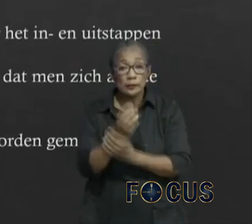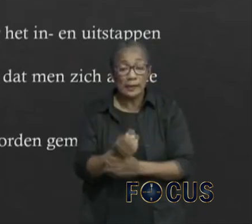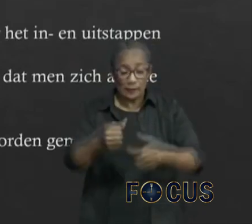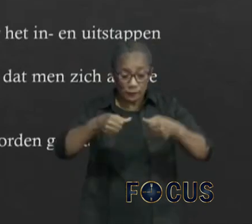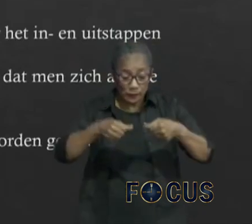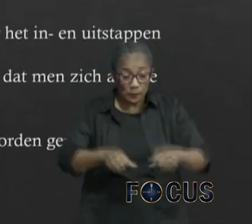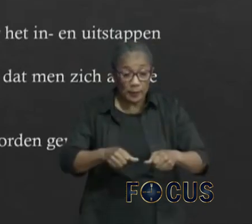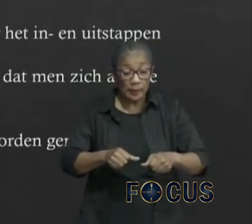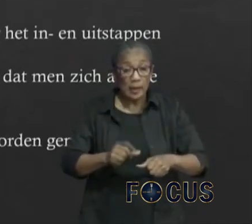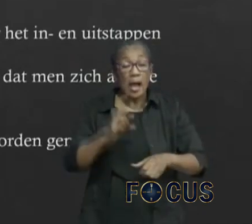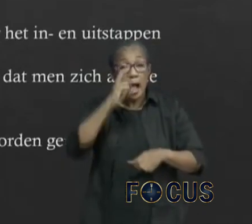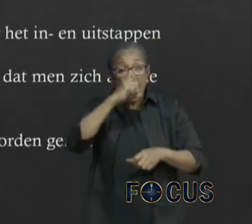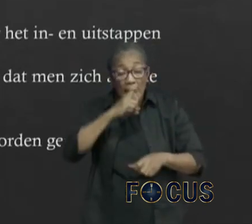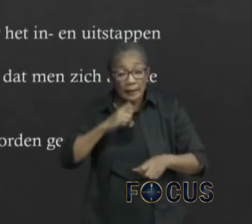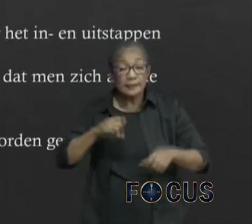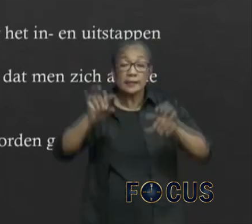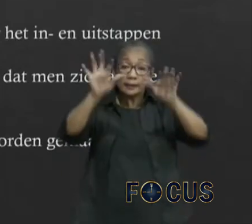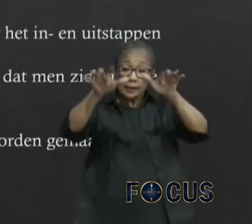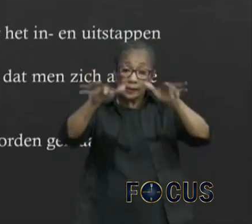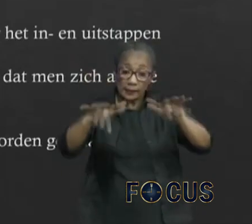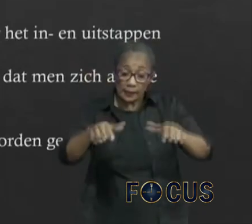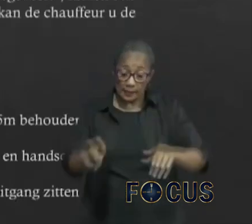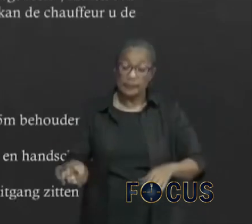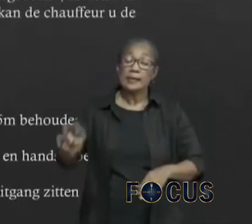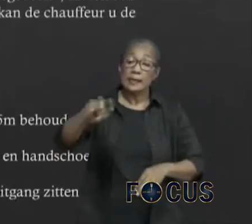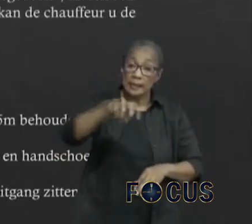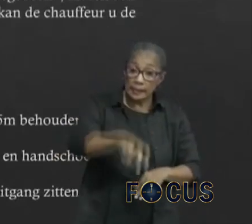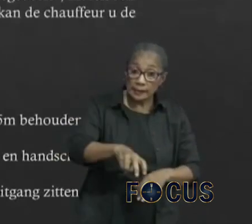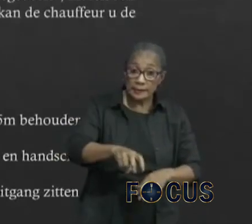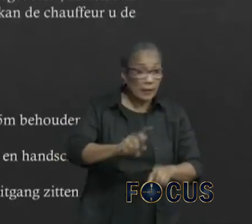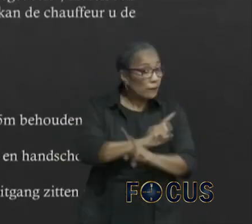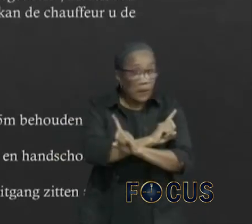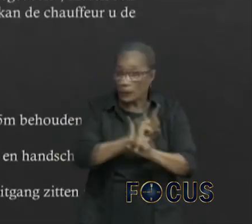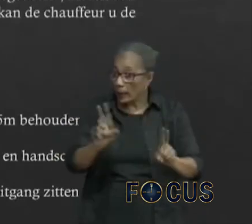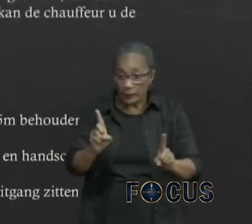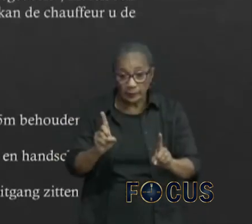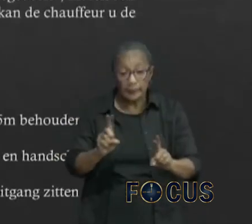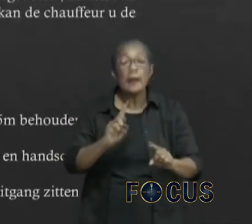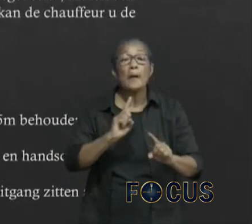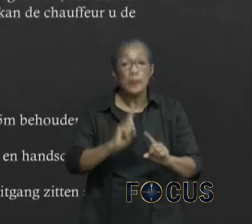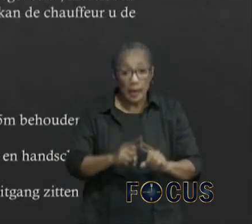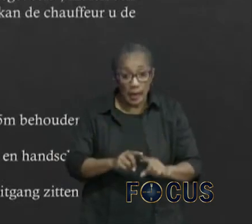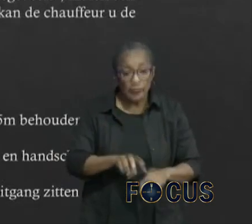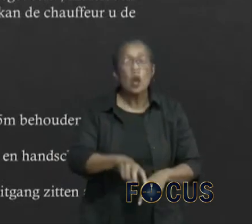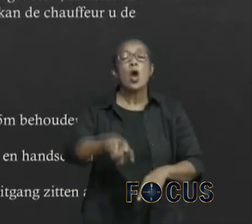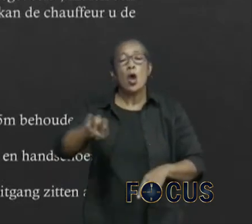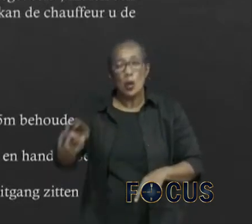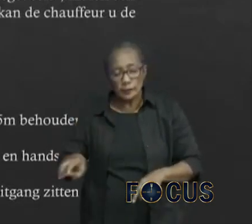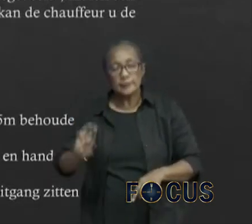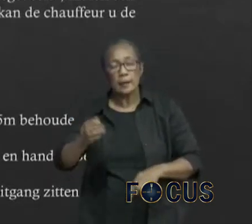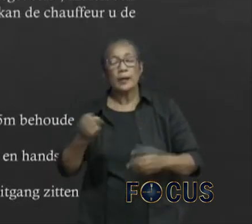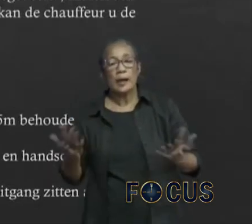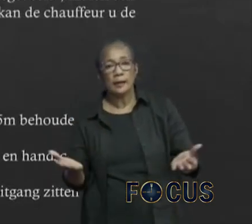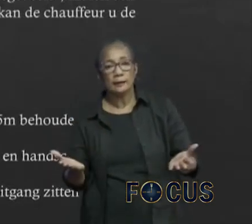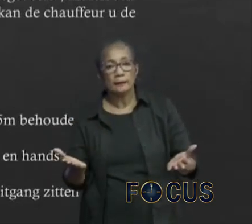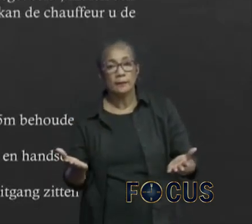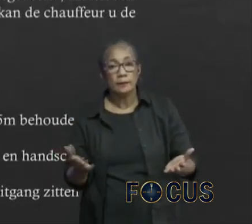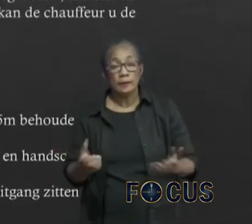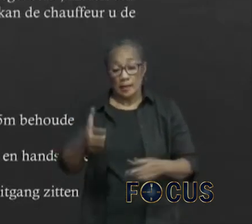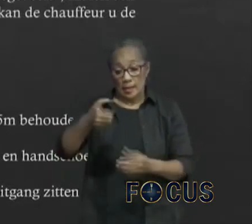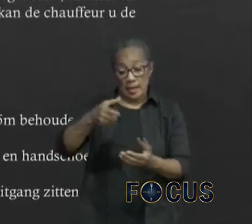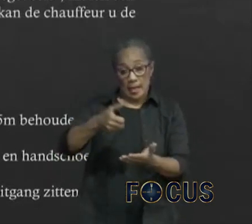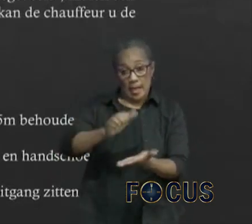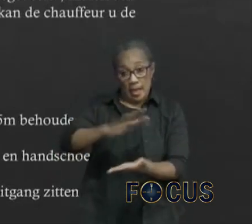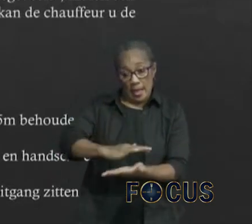regen is instap van passagiers niet toegestaan, maar uitstap van passagiers wel.